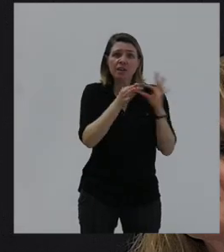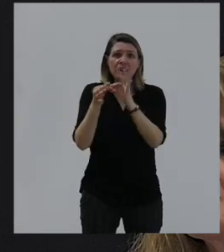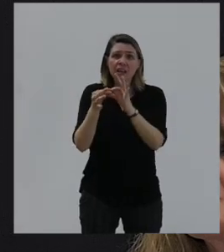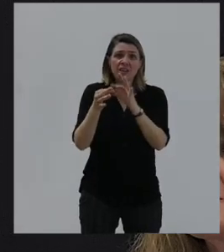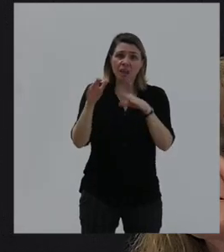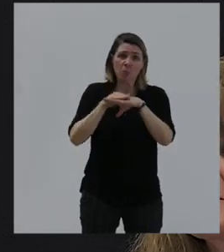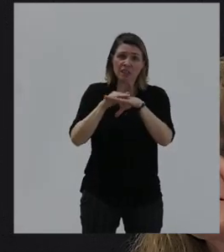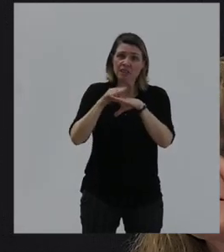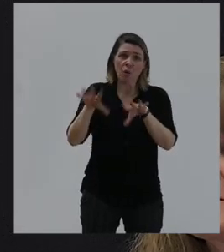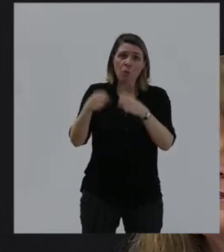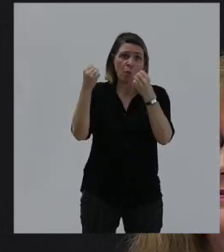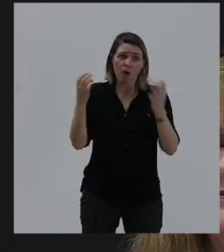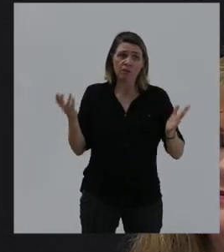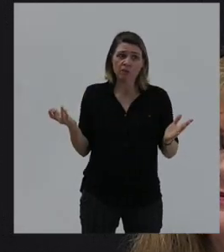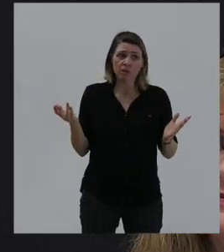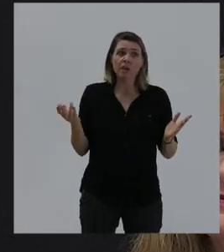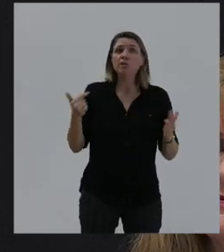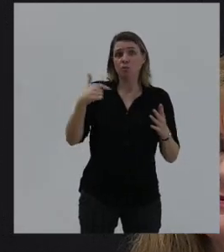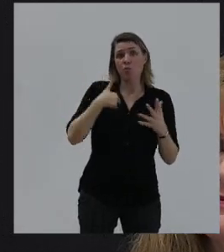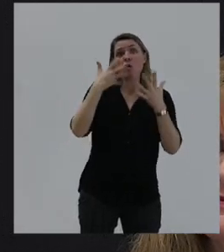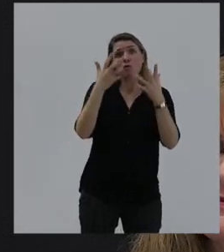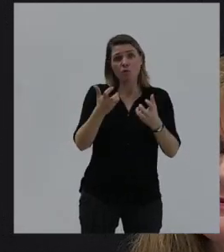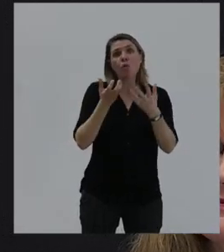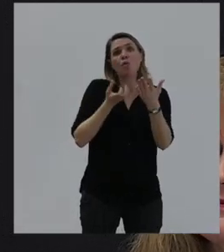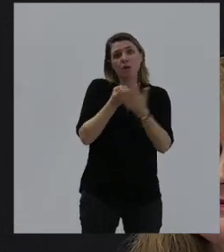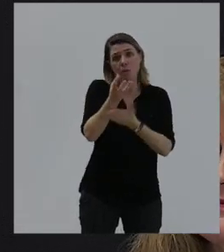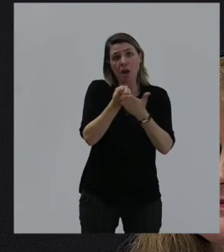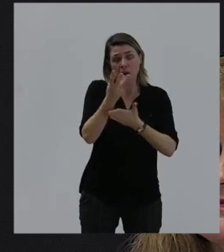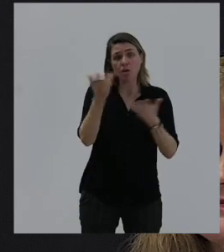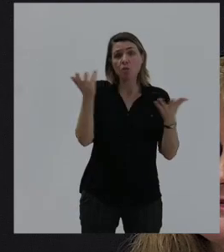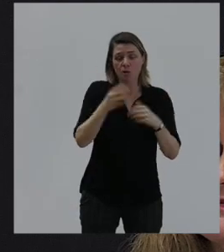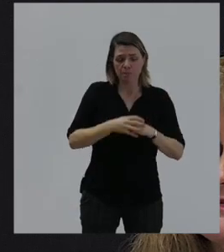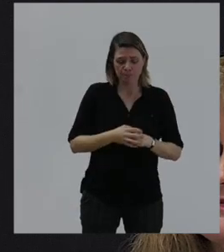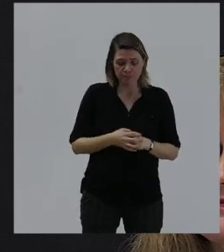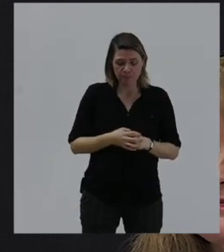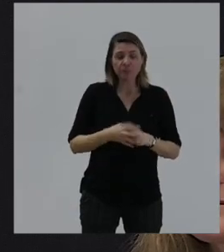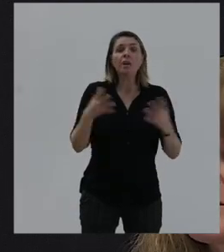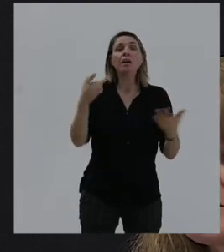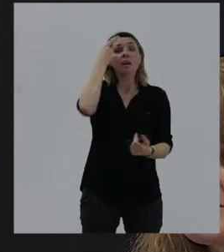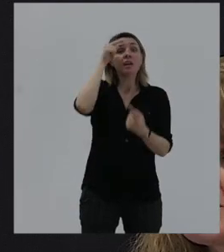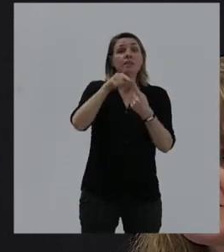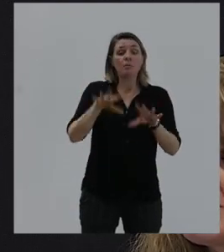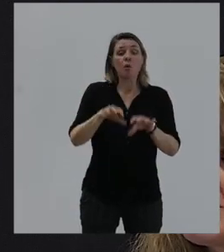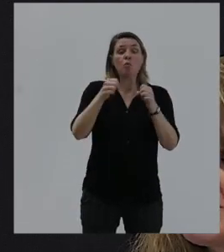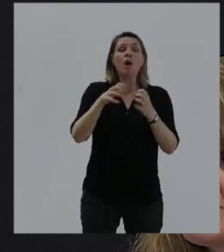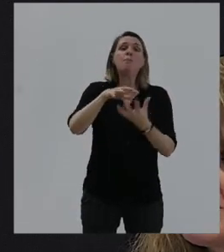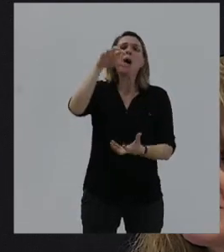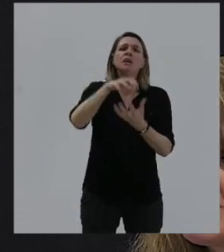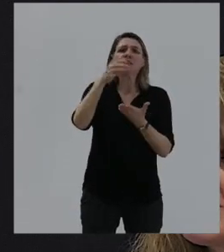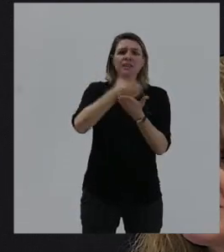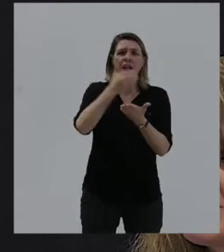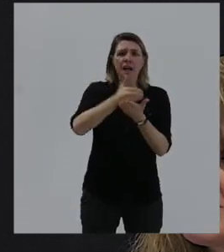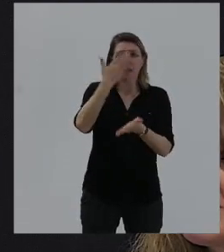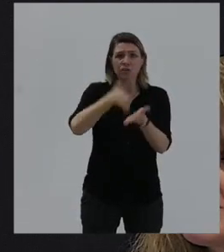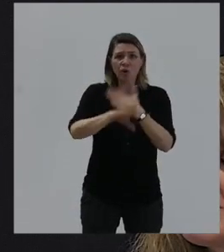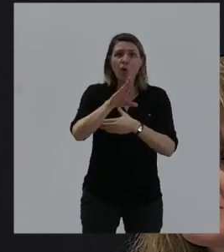politique de l'emploi. Je voudrais juste rappeler qu'en termes d'emploi de la masse salariale dans la